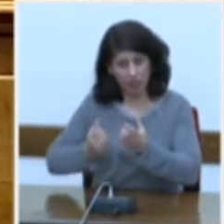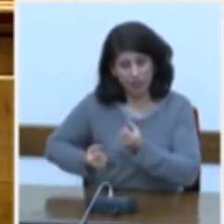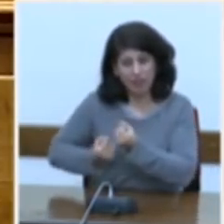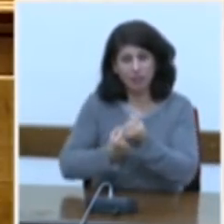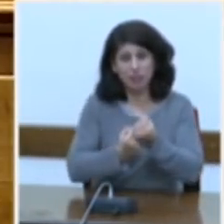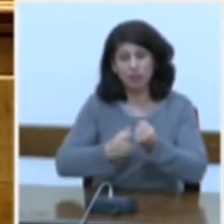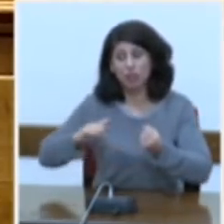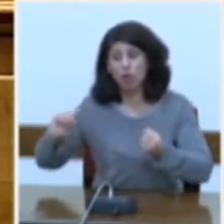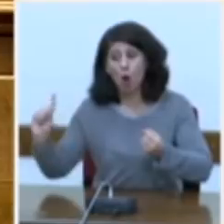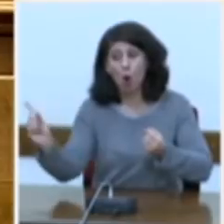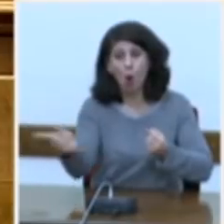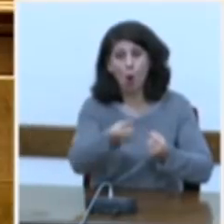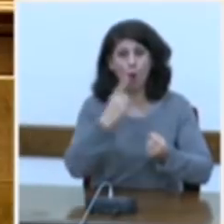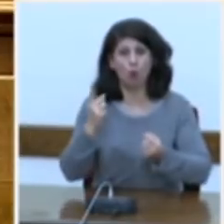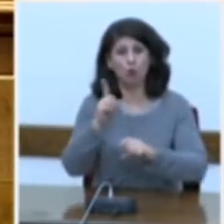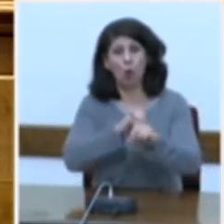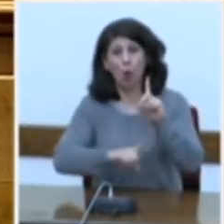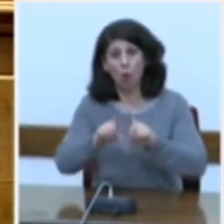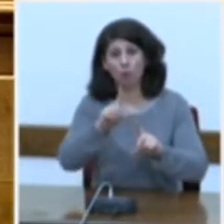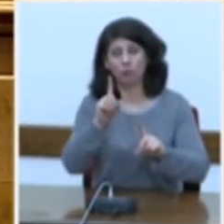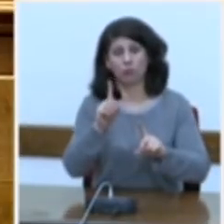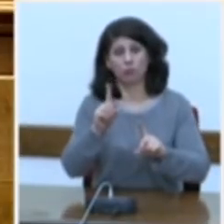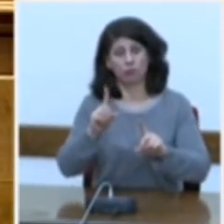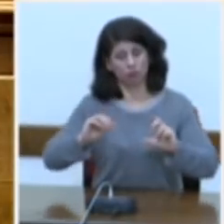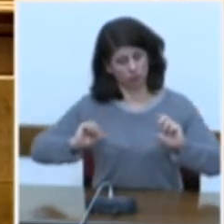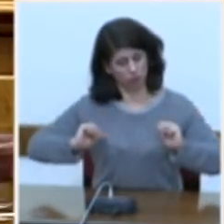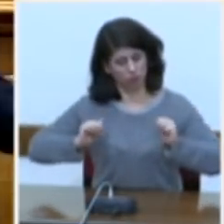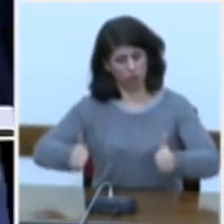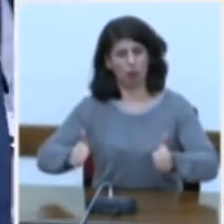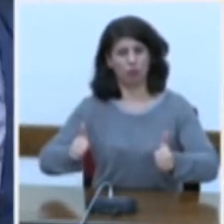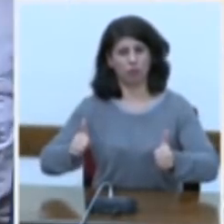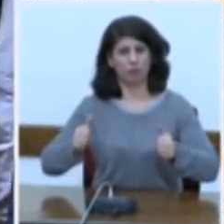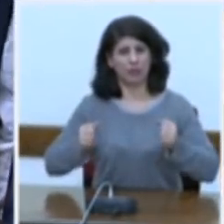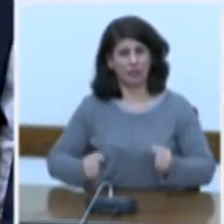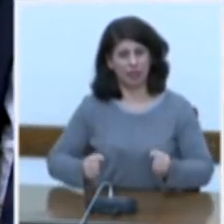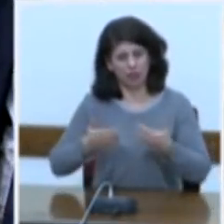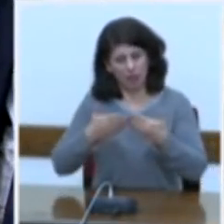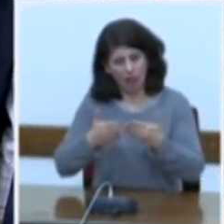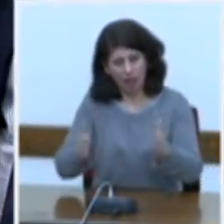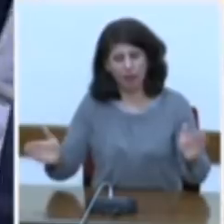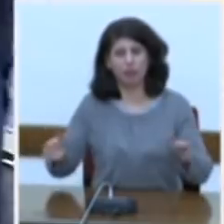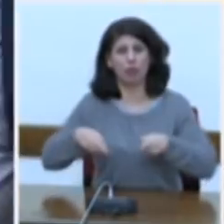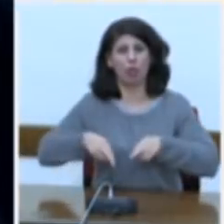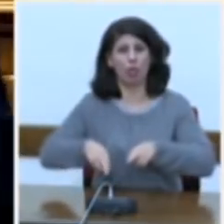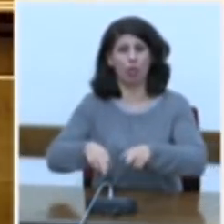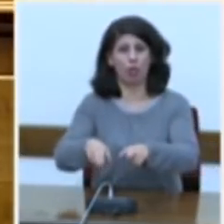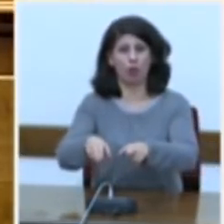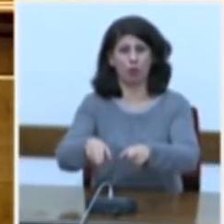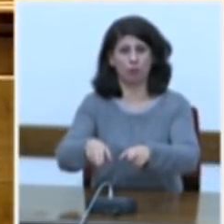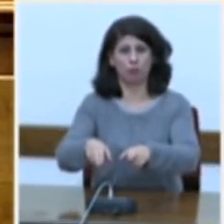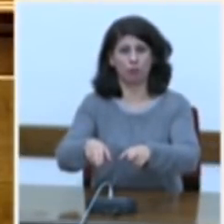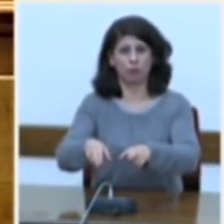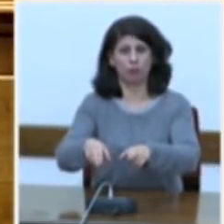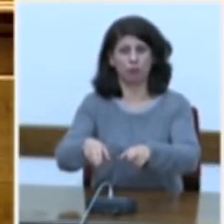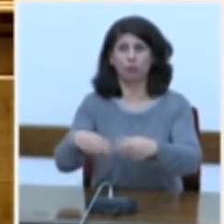και όλους όσους και όσες με τη γενναία στάση τους άνοιξαν το δρόμο για να βγουν στο